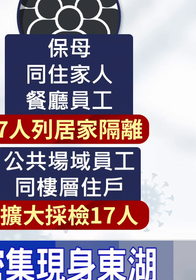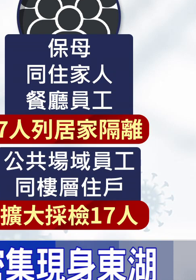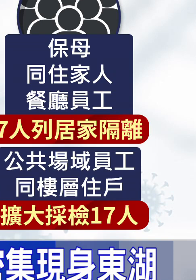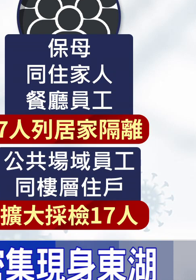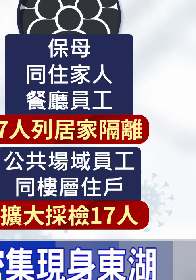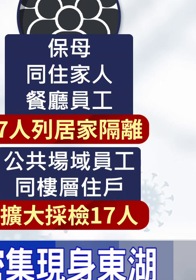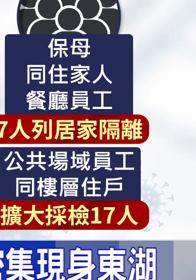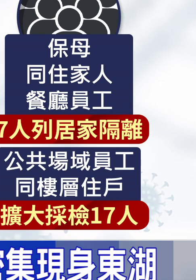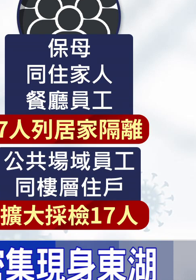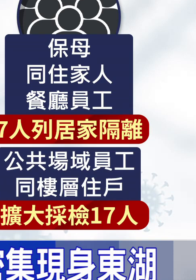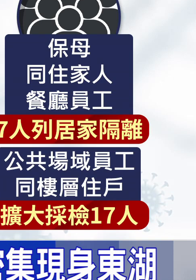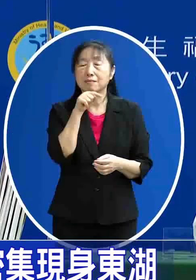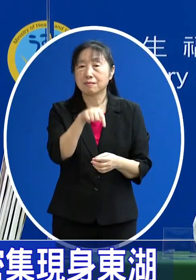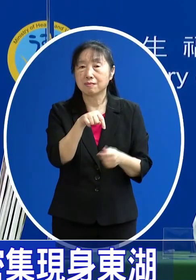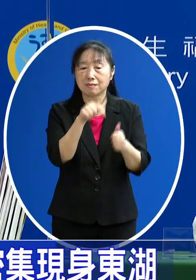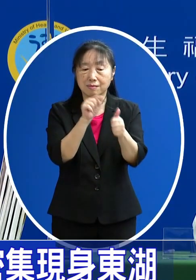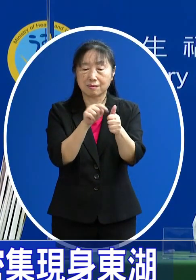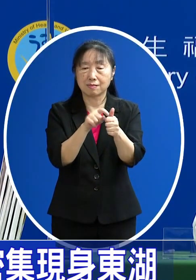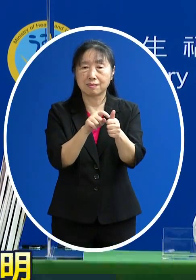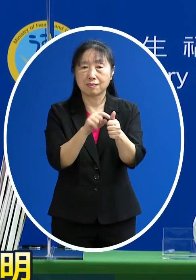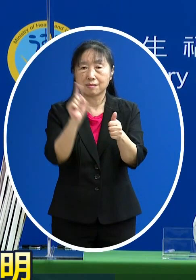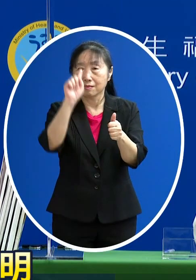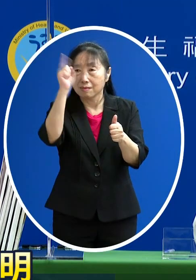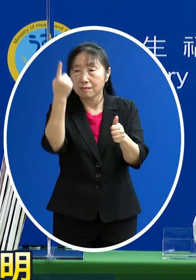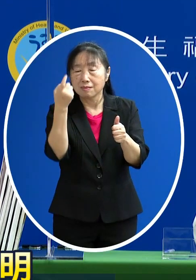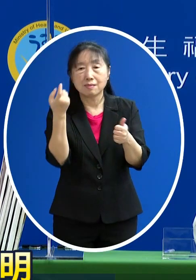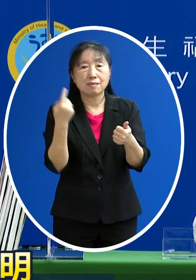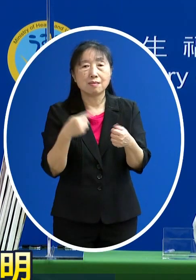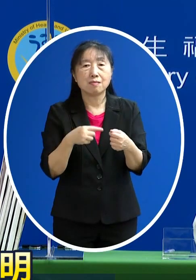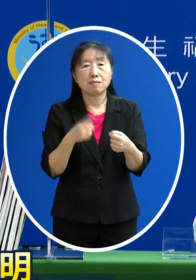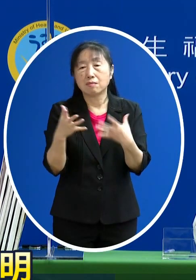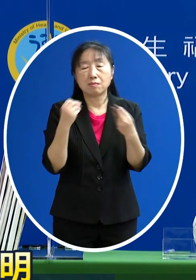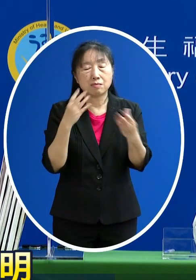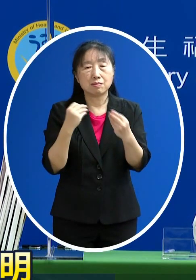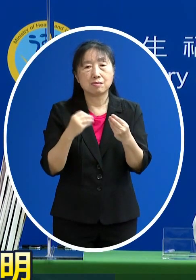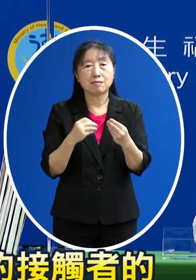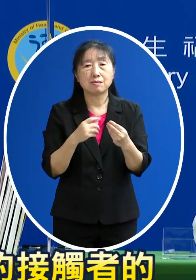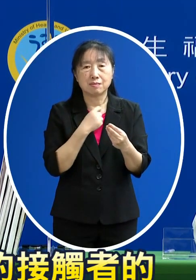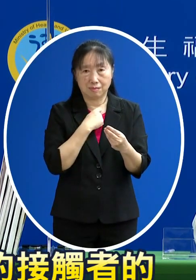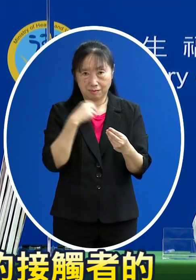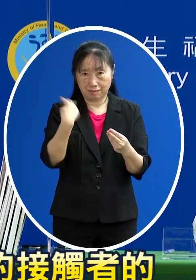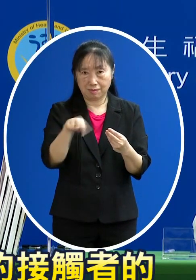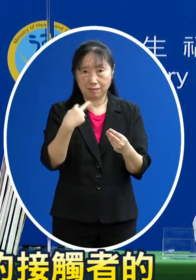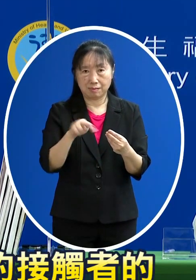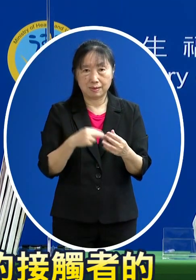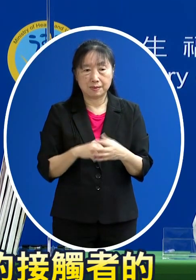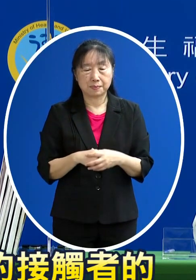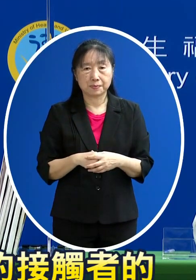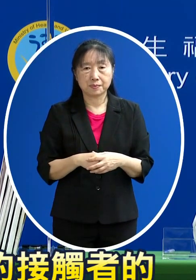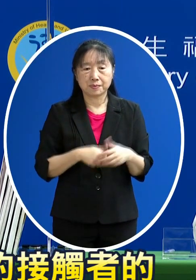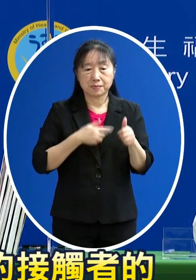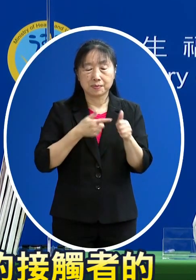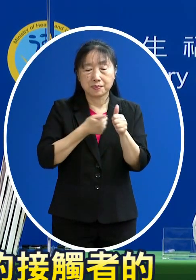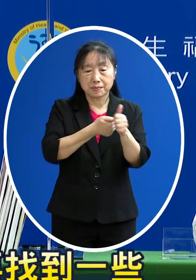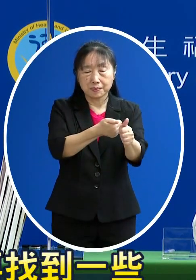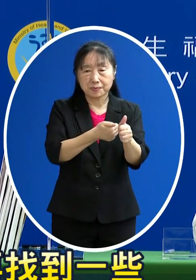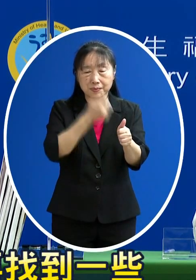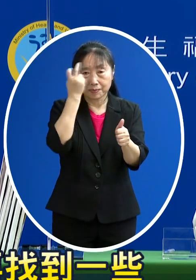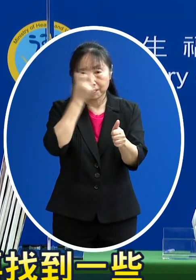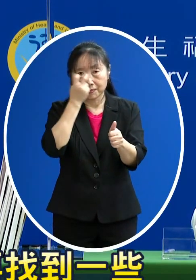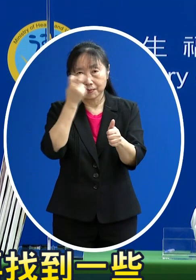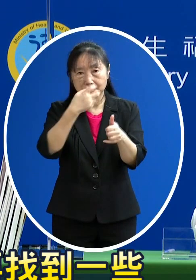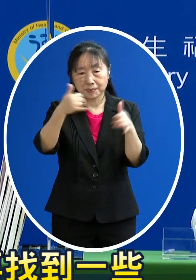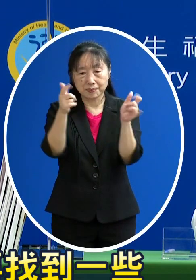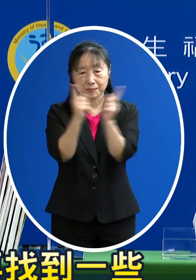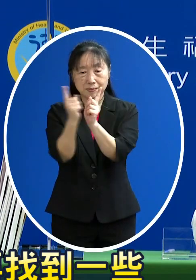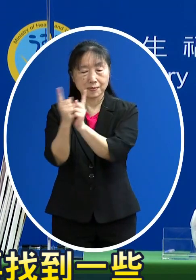住户也都要一并采检。 源头目前确实是不明，我们还需要再做这个相关的接触者的框列采